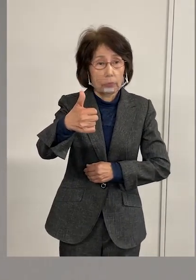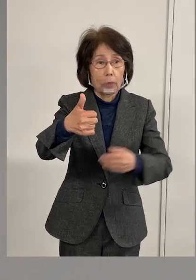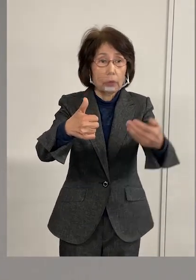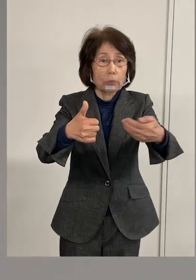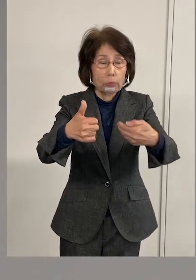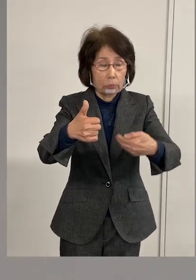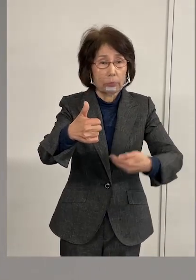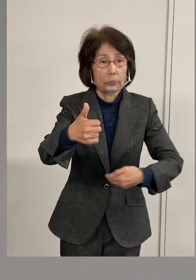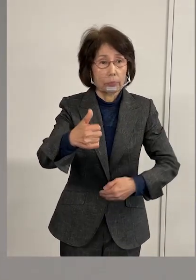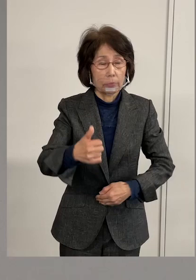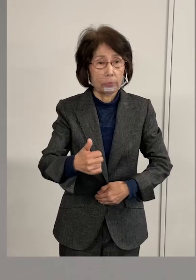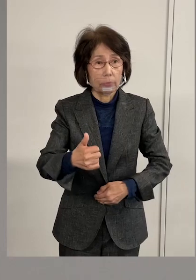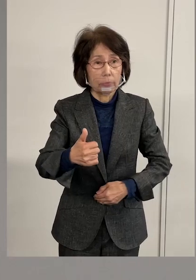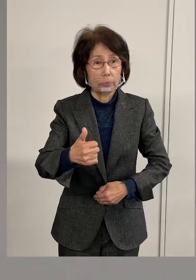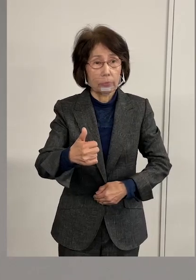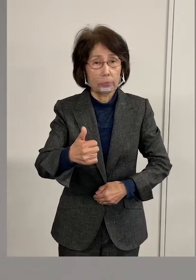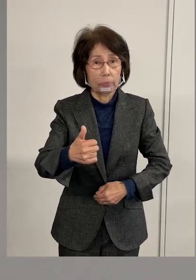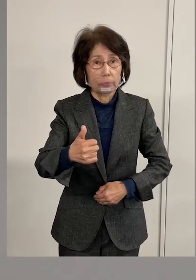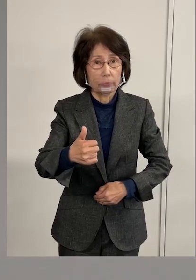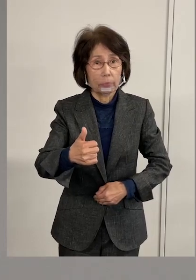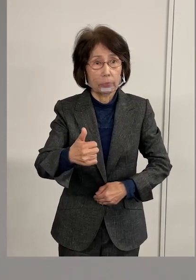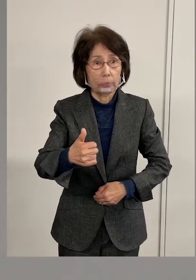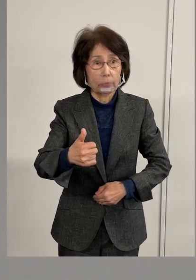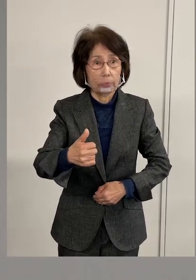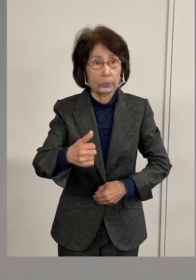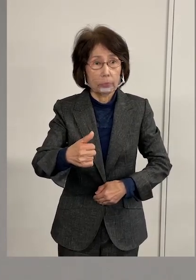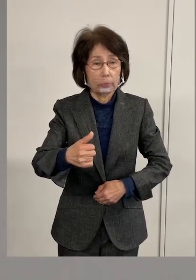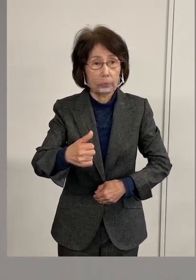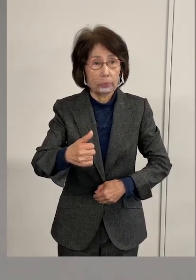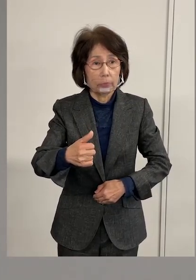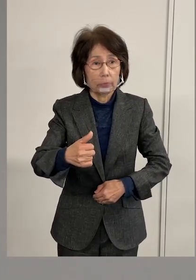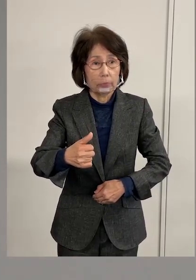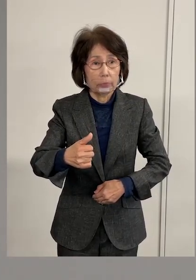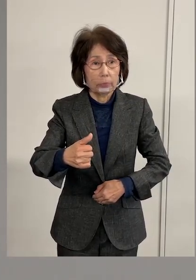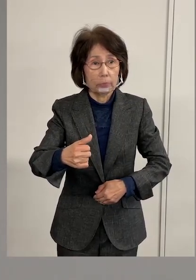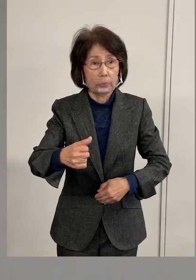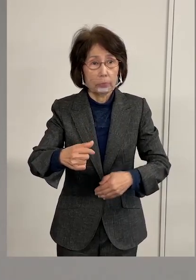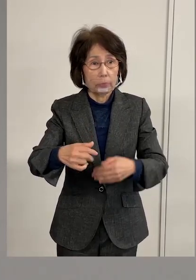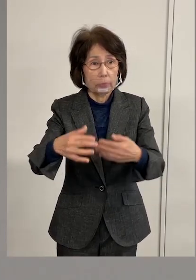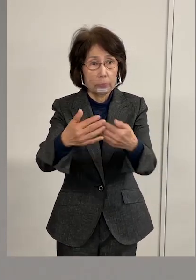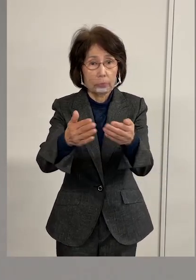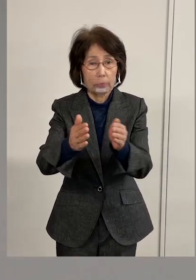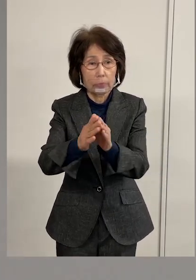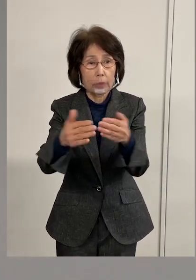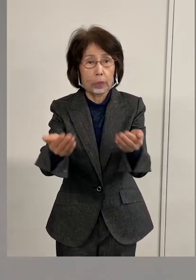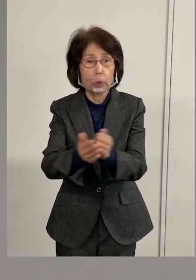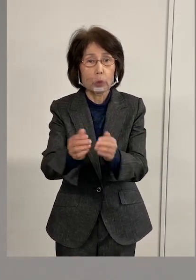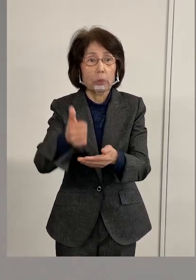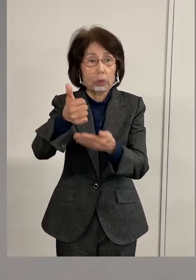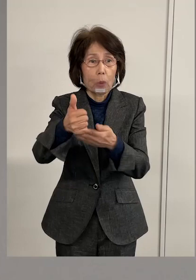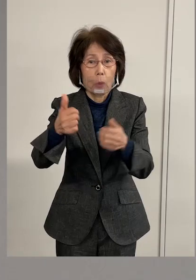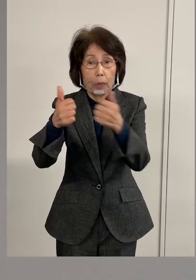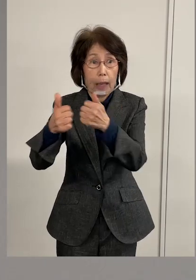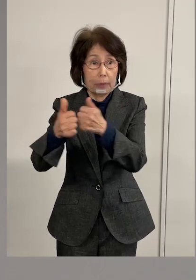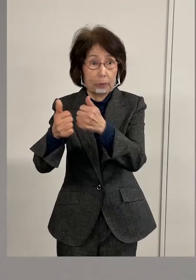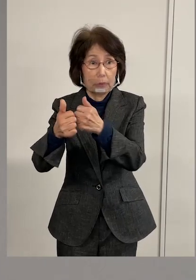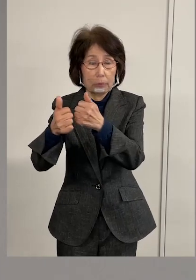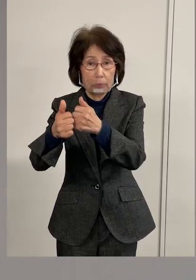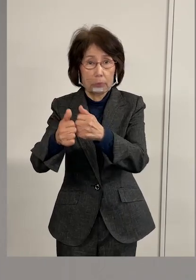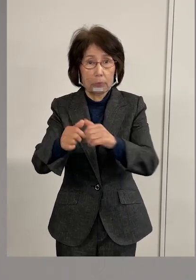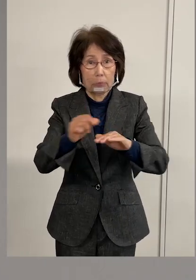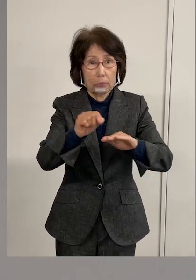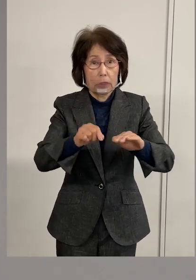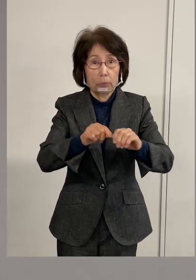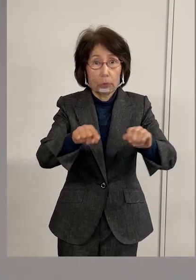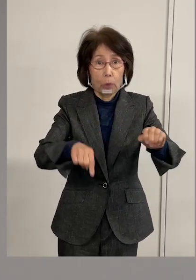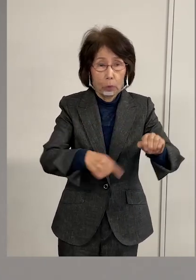教育再生、首長会議という私的な集まりと思いますけれども、事務局が日本教育